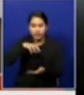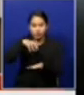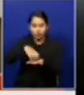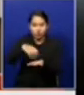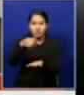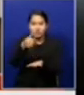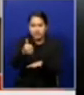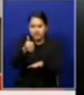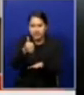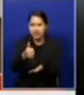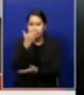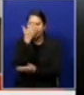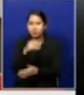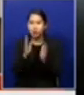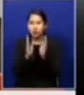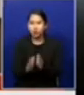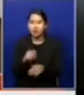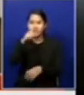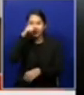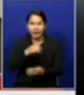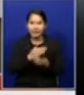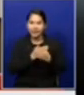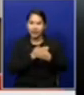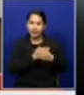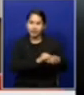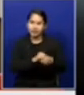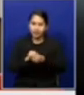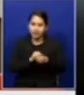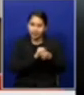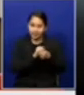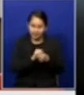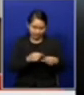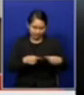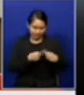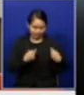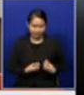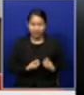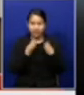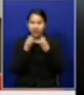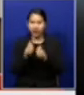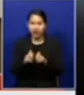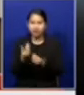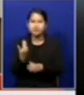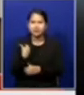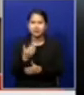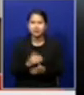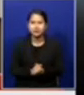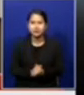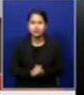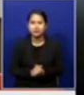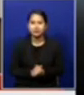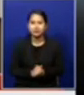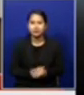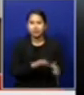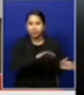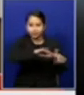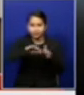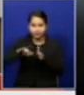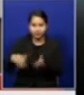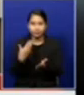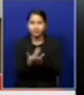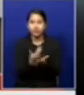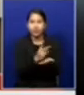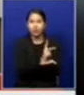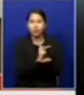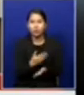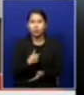ที่คนไทยรักกันปลองดองเสียสละเอาละครับประธานกลับมาที่เรื่องเงินกู้ถามว่าทำไมที่ผม